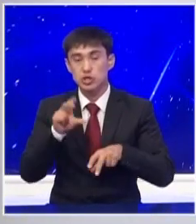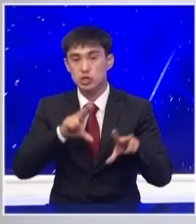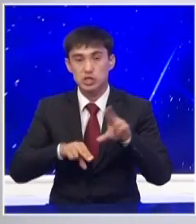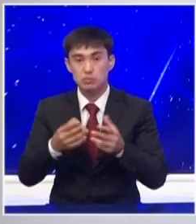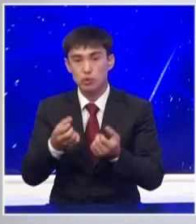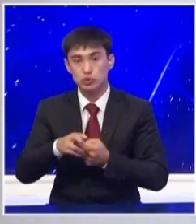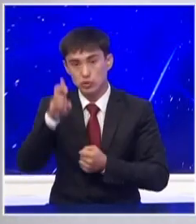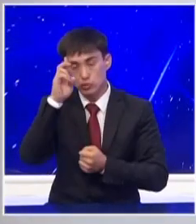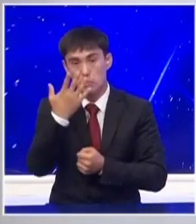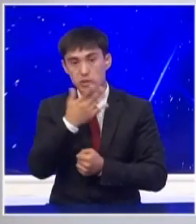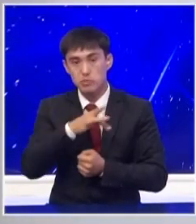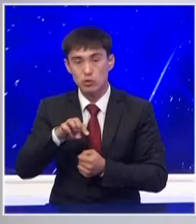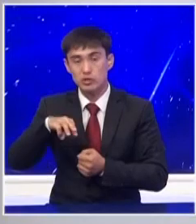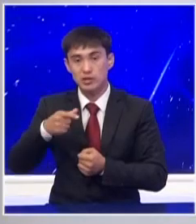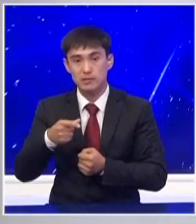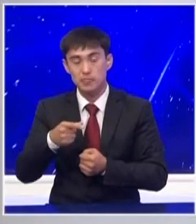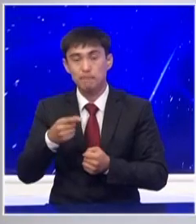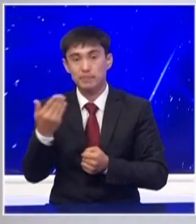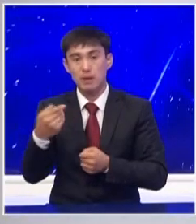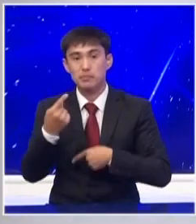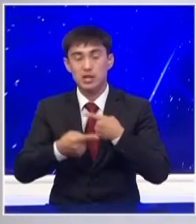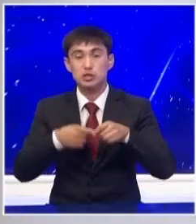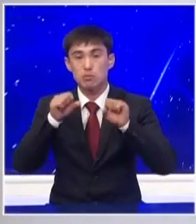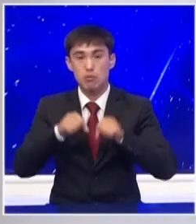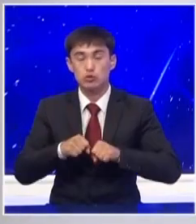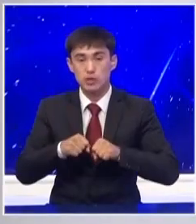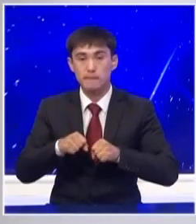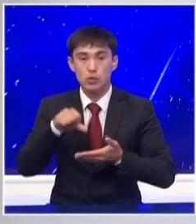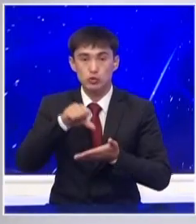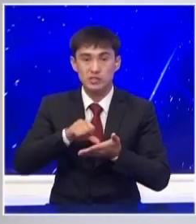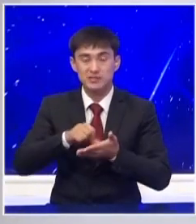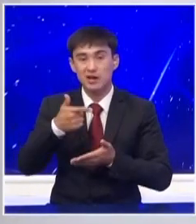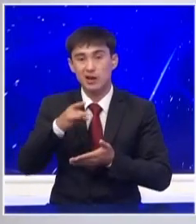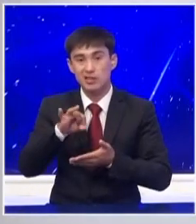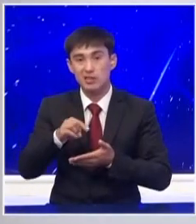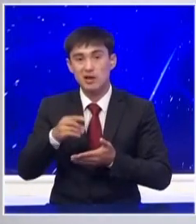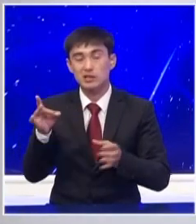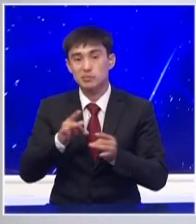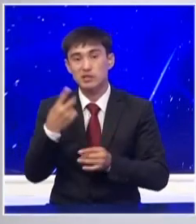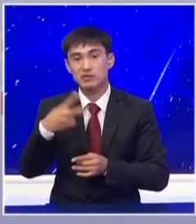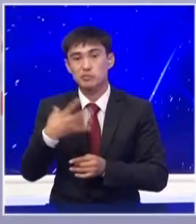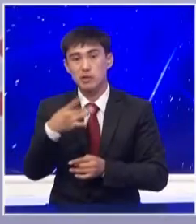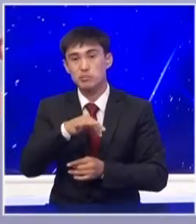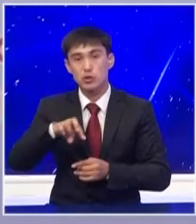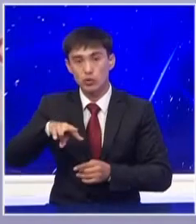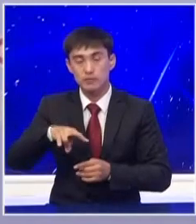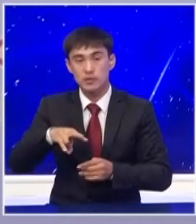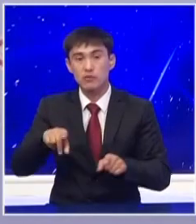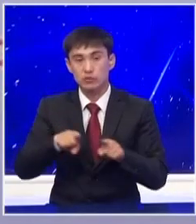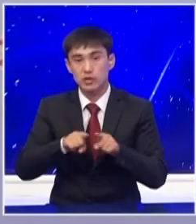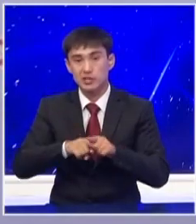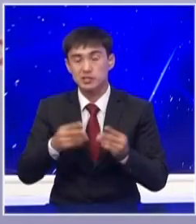получить от государства 5 миллионов тенге. А там дальше можно будет претендовать и на грант в размере 25 миллионов. Вот